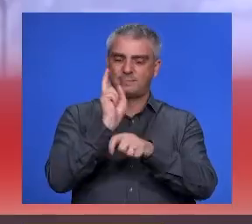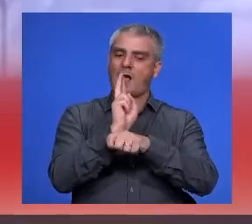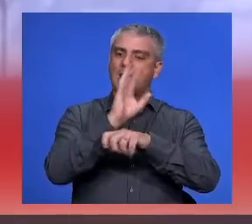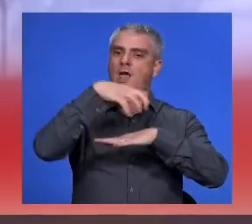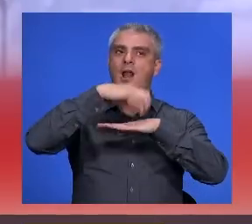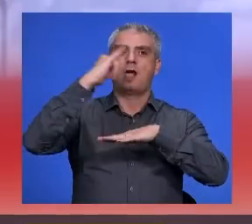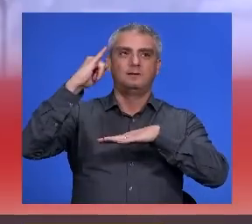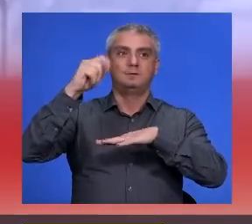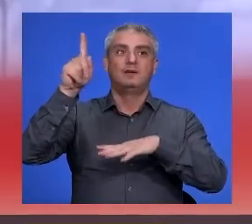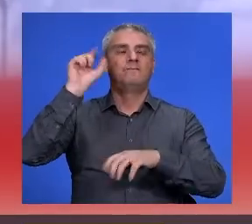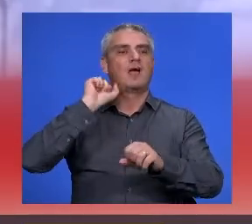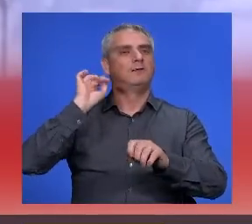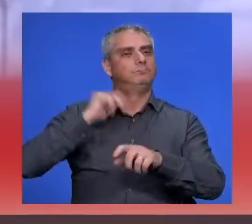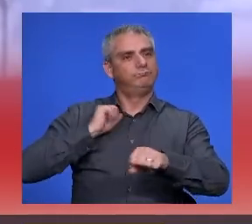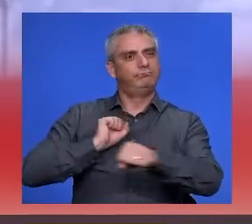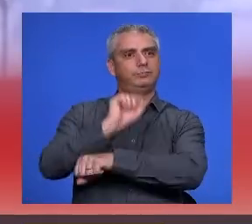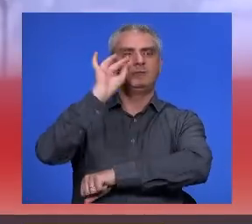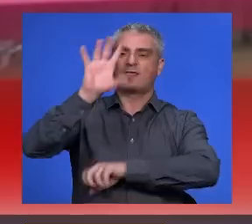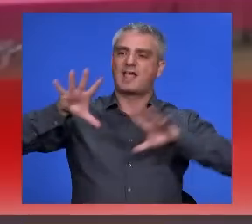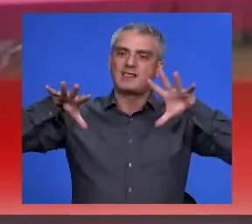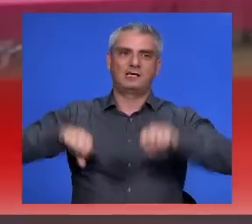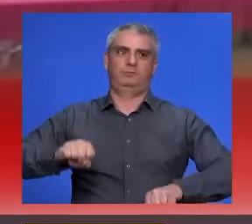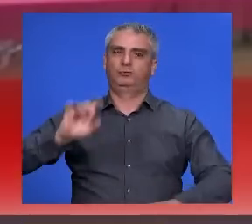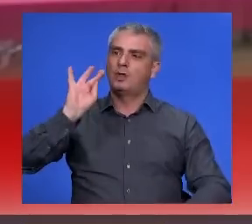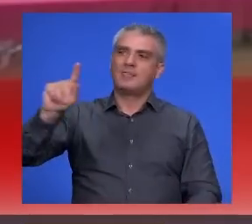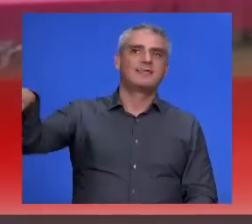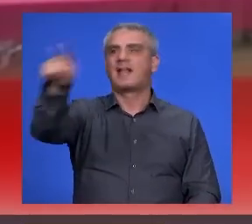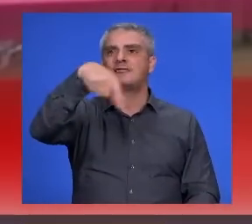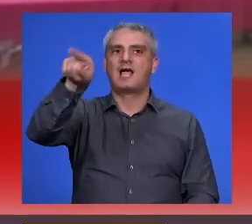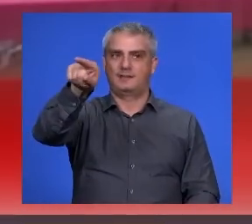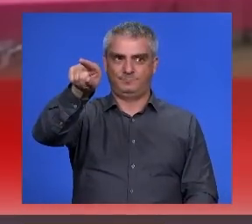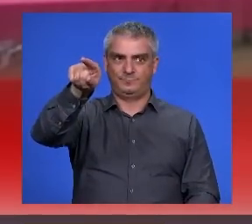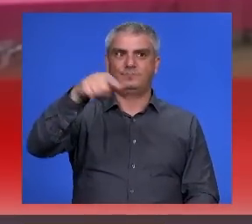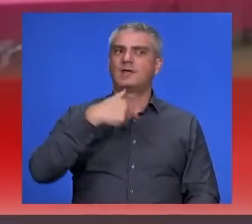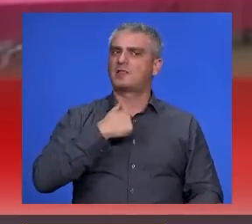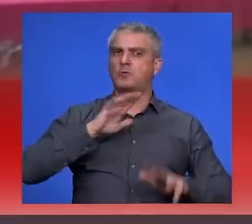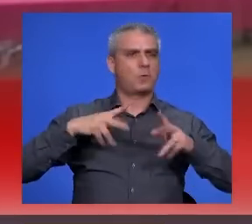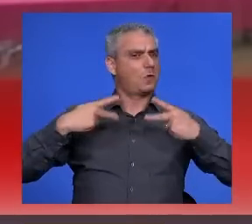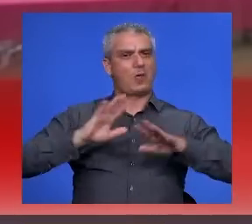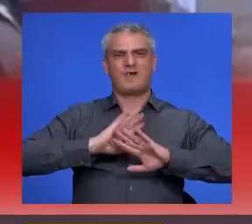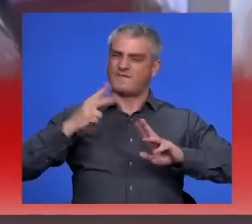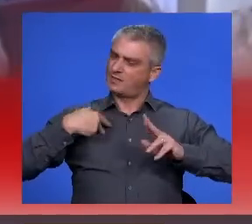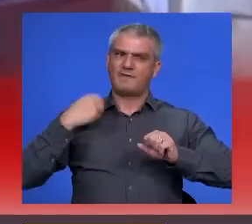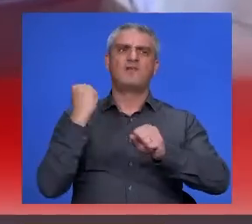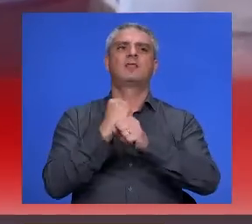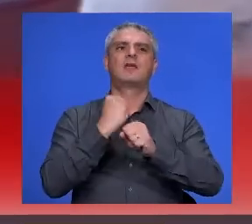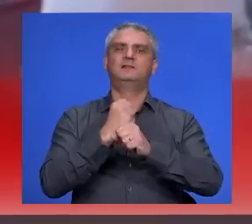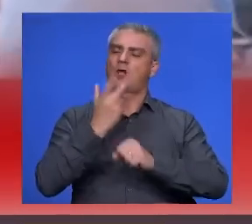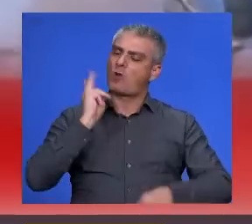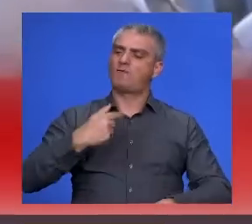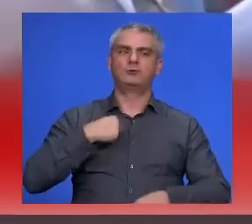قوات الاحتلال ضدكم فاننا لن نتردد في القيام بواجب